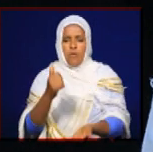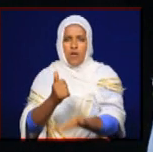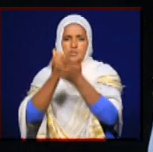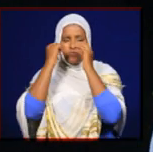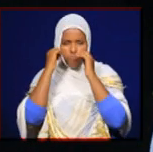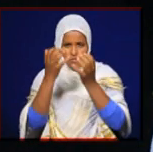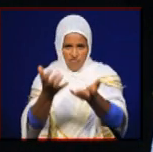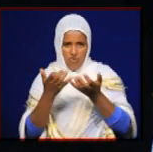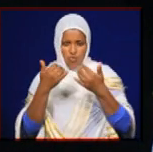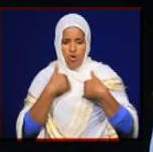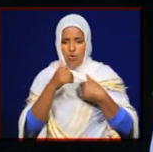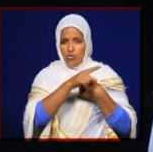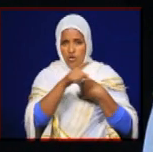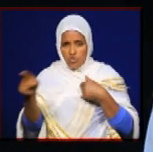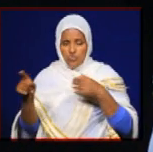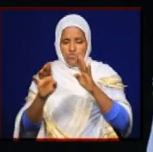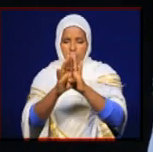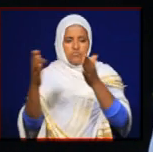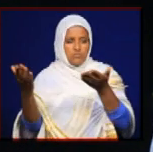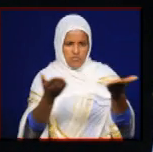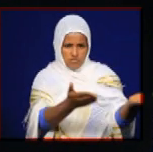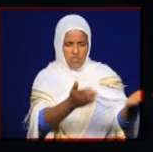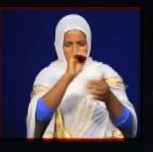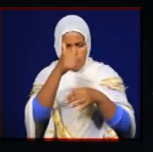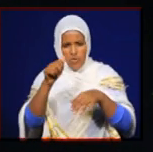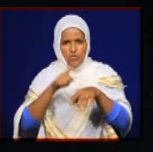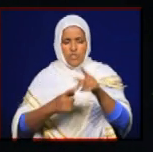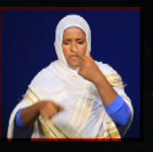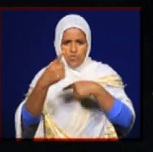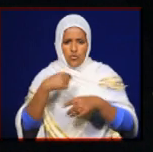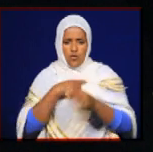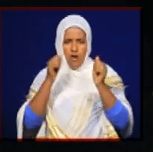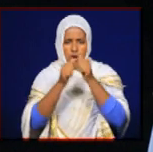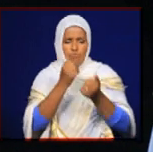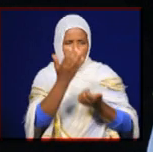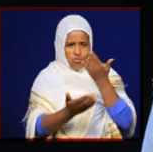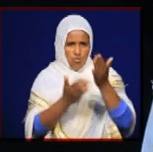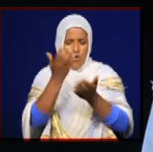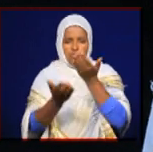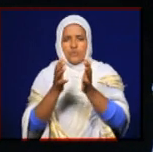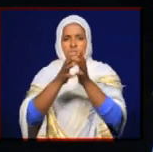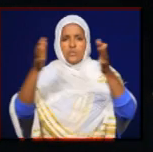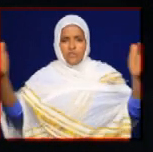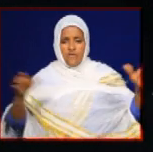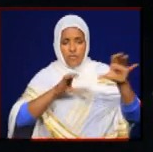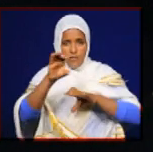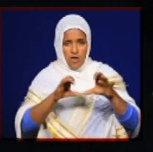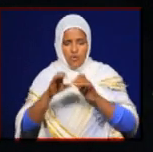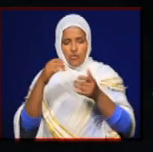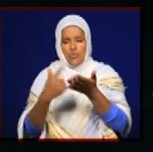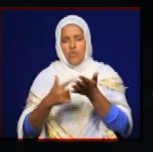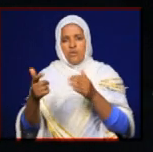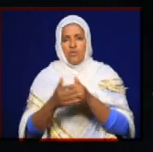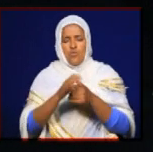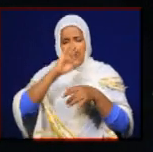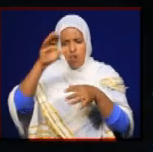ማገዝ የሚፈልጉ ካሉ ለነሱ በሩ ክፍት ነው እና በማንኛውም ጊዜ መጥተው ከኛ ጋር ቢያገለግሉ አገልግሎቱን ብናሰፋው